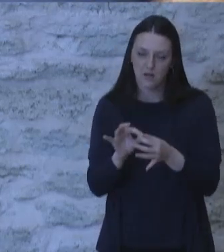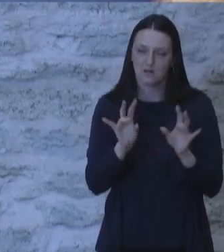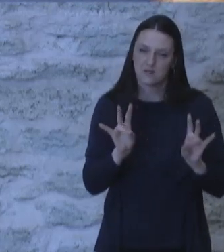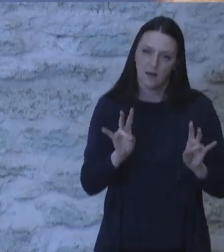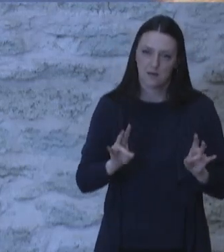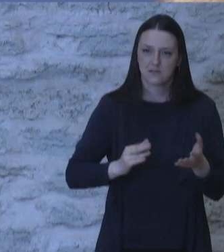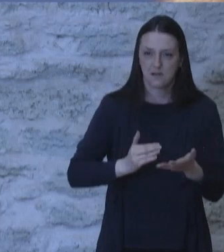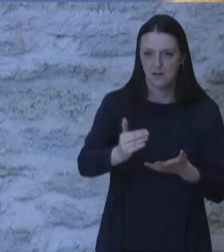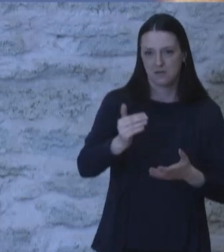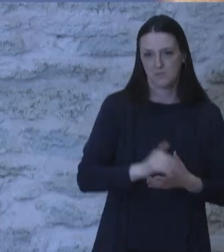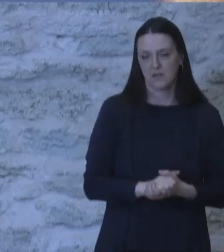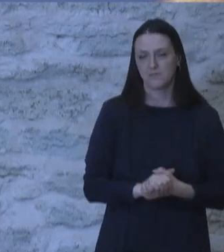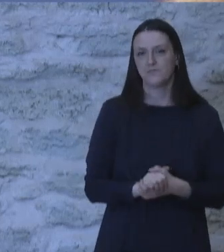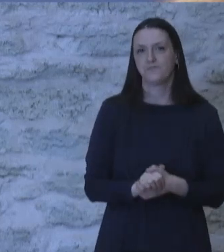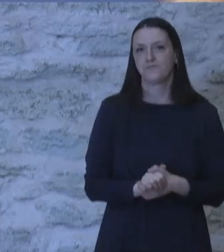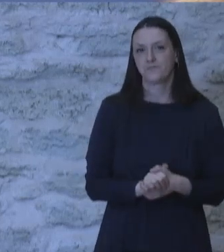Aitäh. Aitäh.